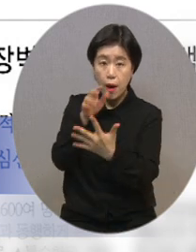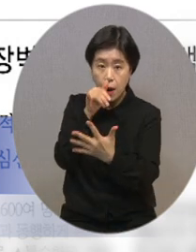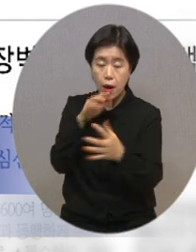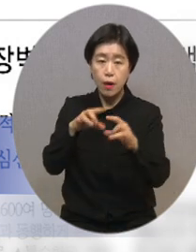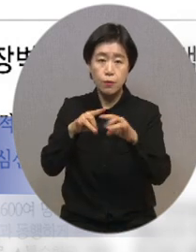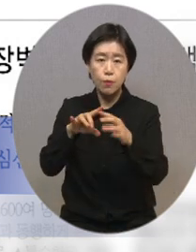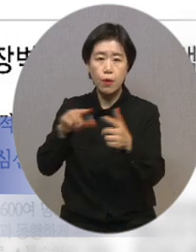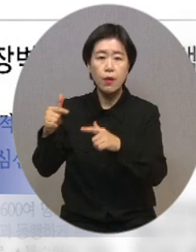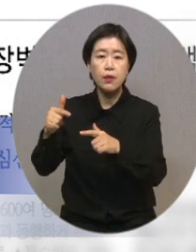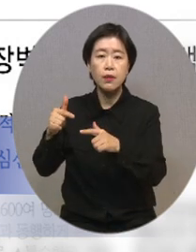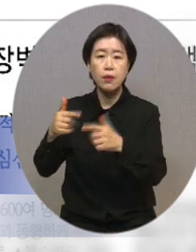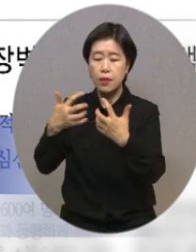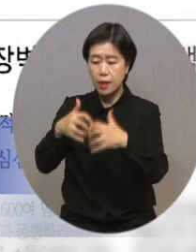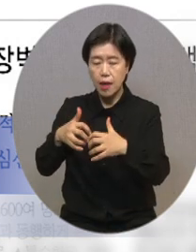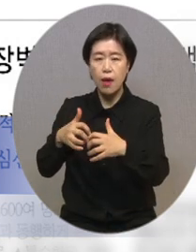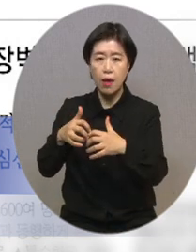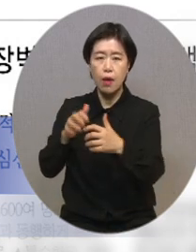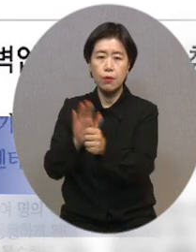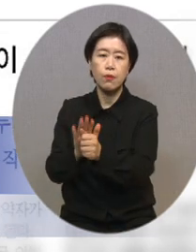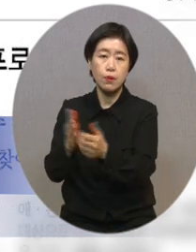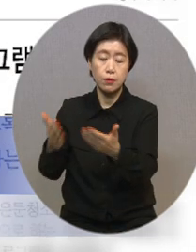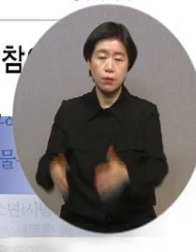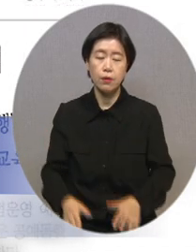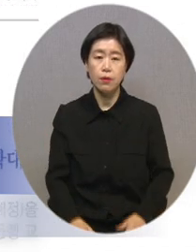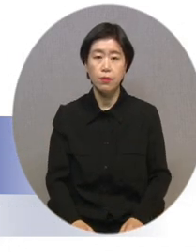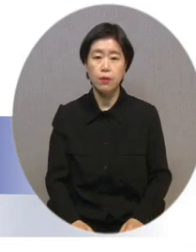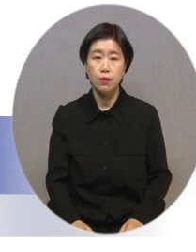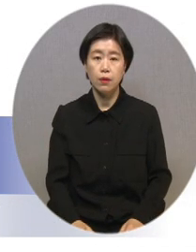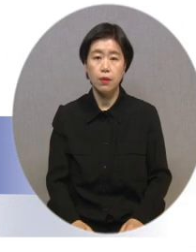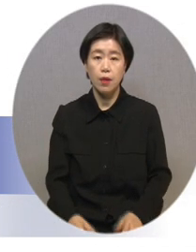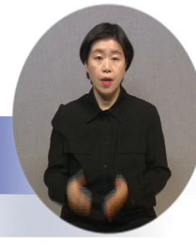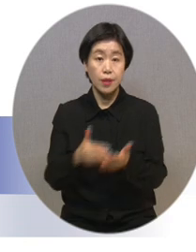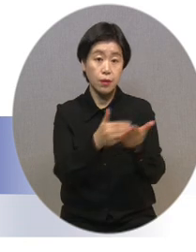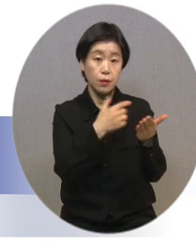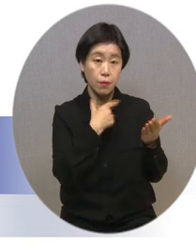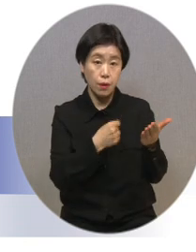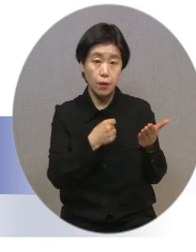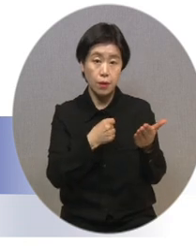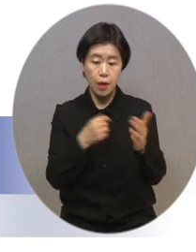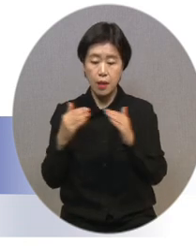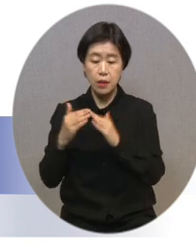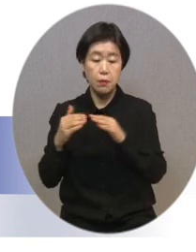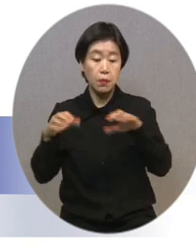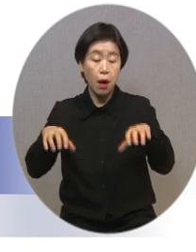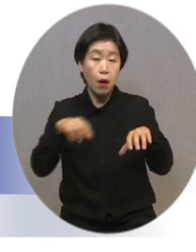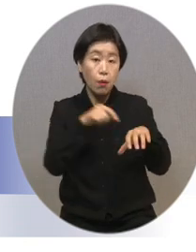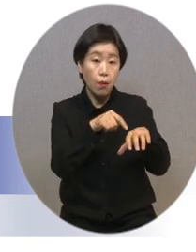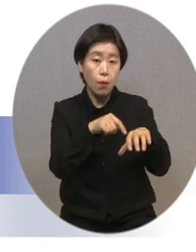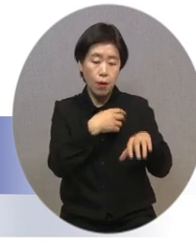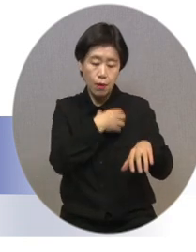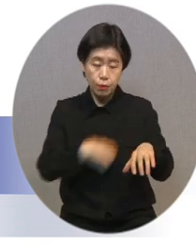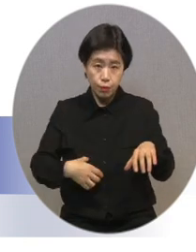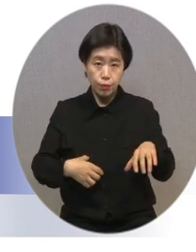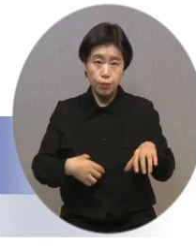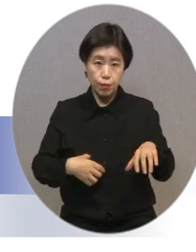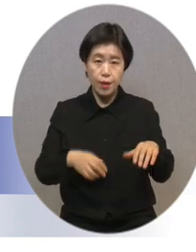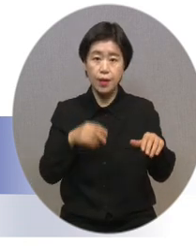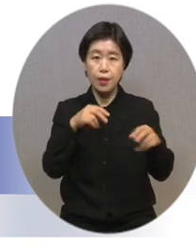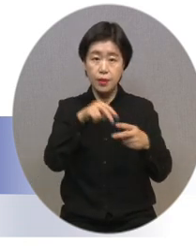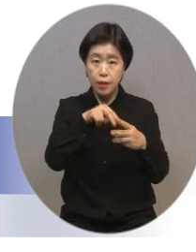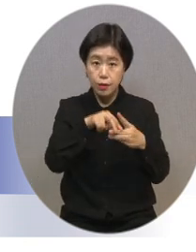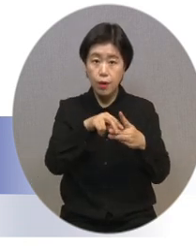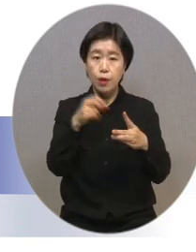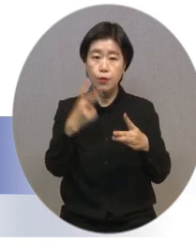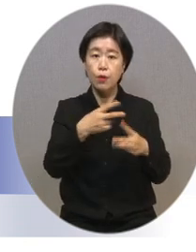기반의 장비를 설치하는 사업입니다 신청은 가까운 읍면동 행정 복지센터나 노인 복지관